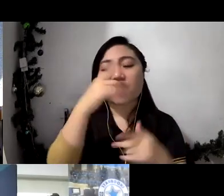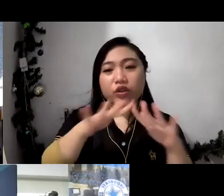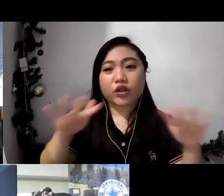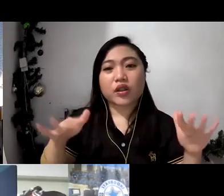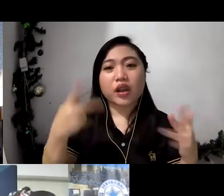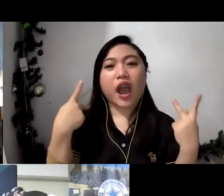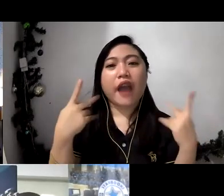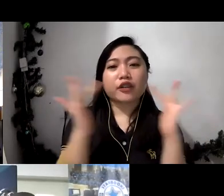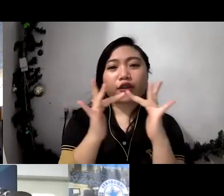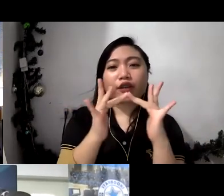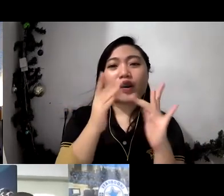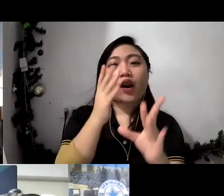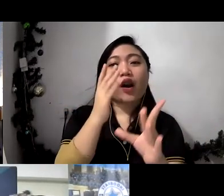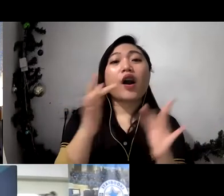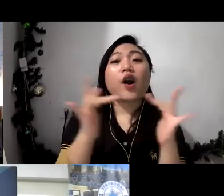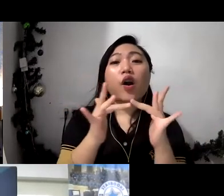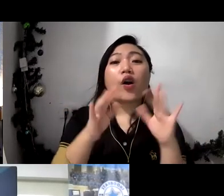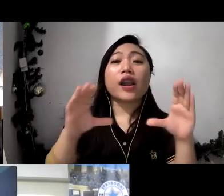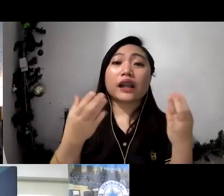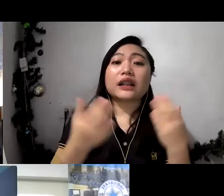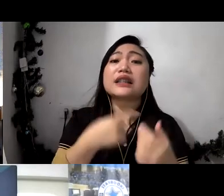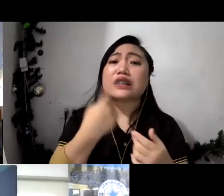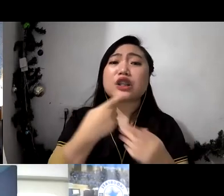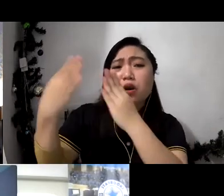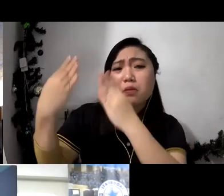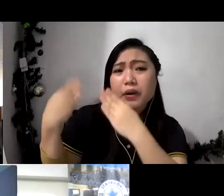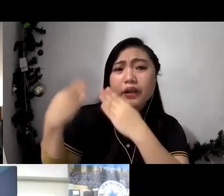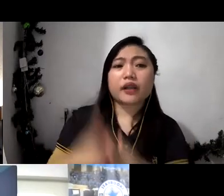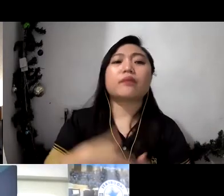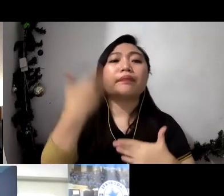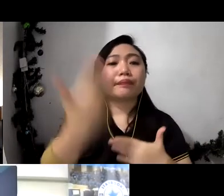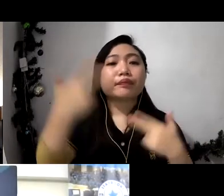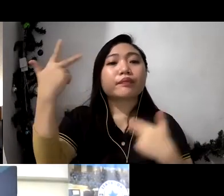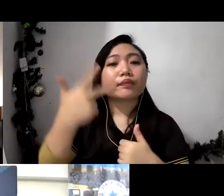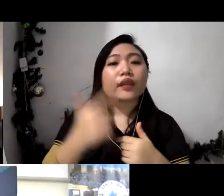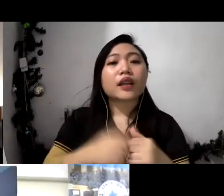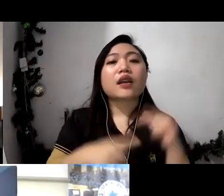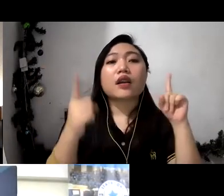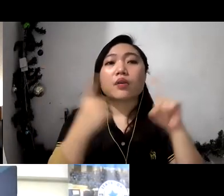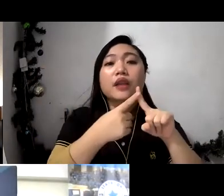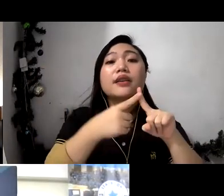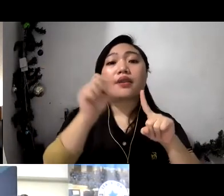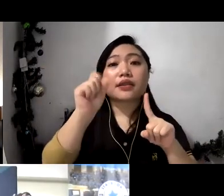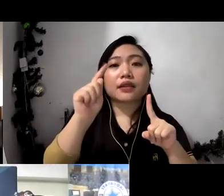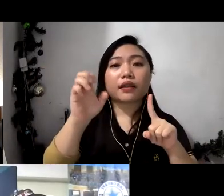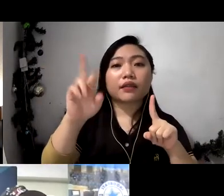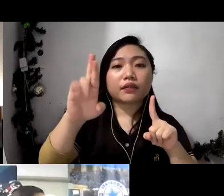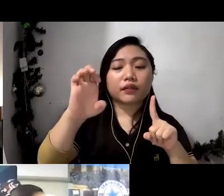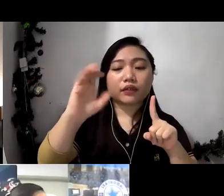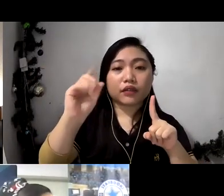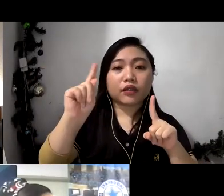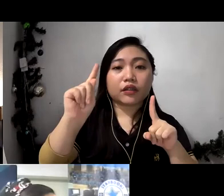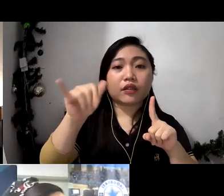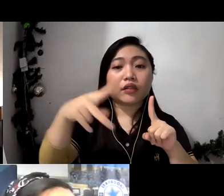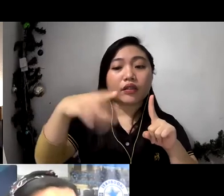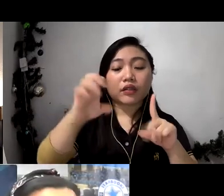yung mas nababurden sa online classes ng bata, no? Pangatlo, so sabi na natin una, stereotype, Pangalawa, multiple burden,